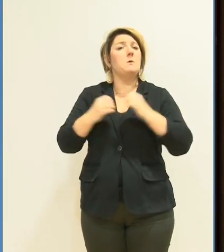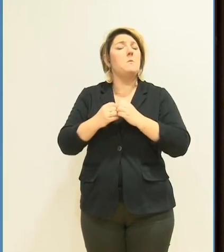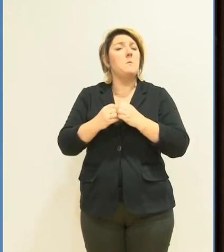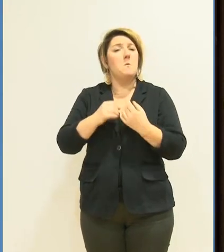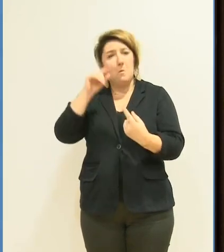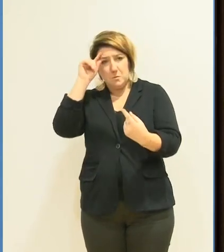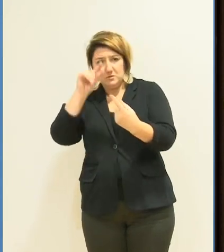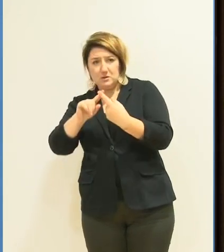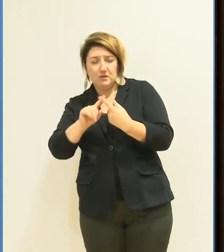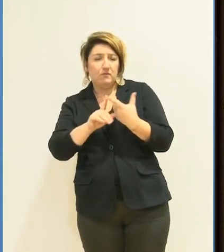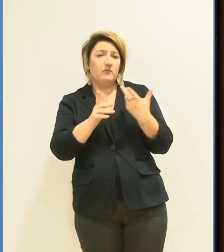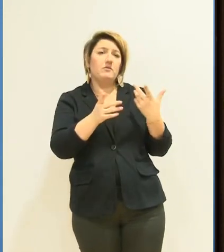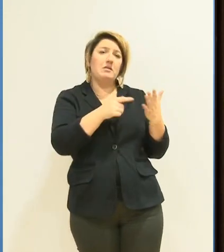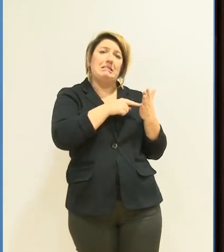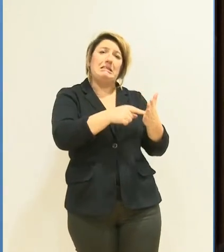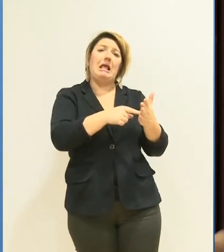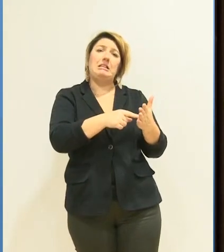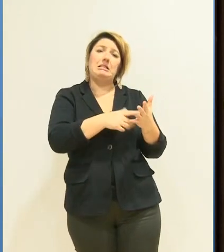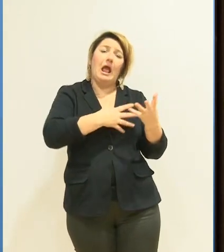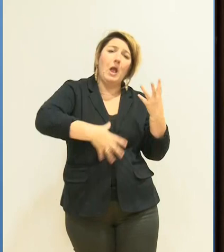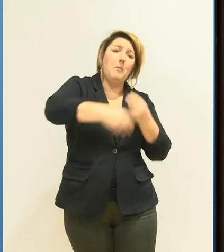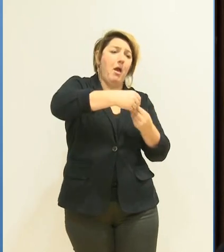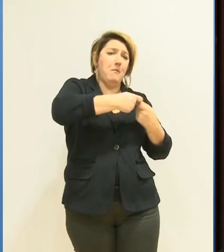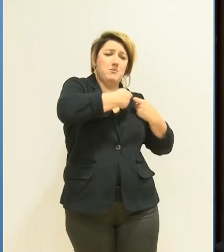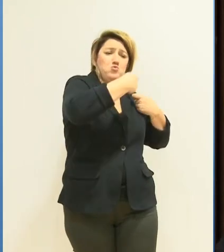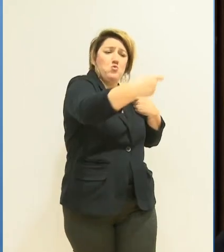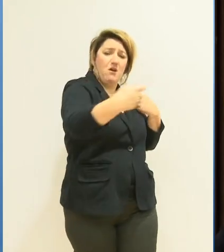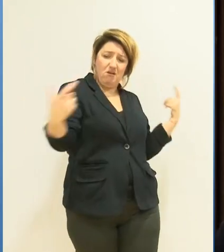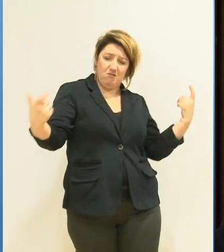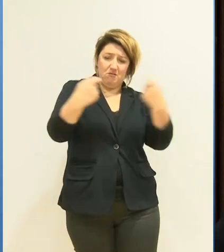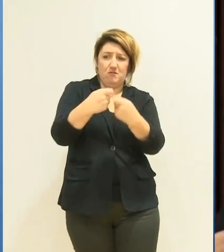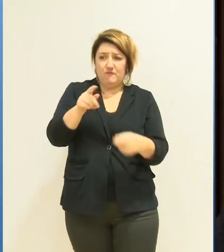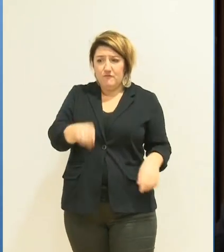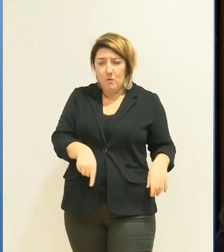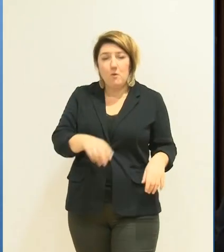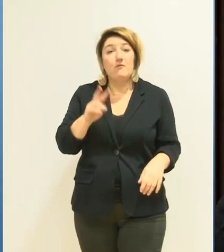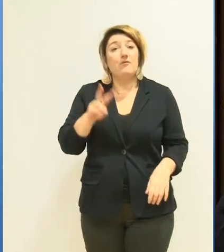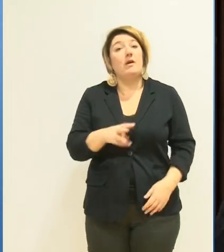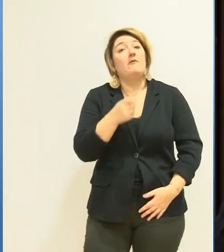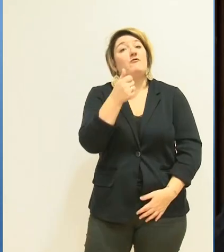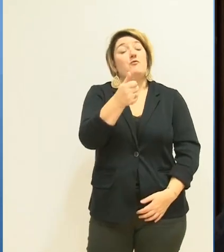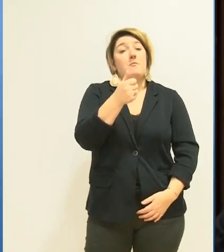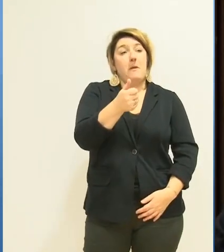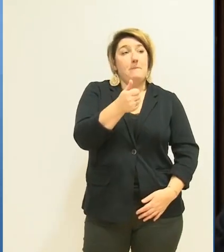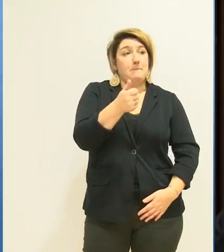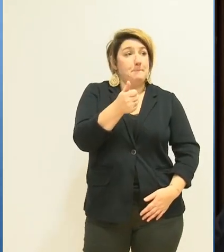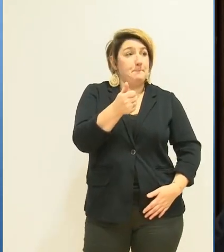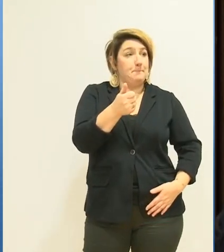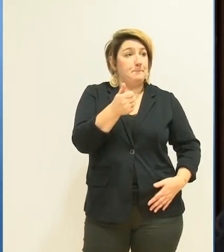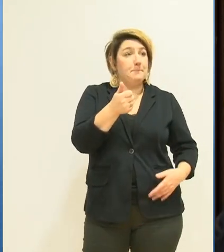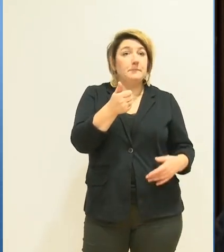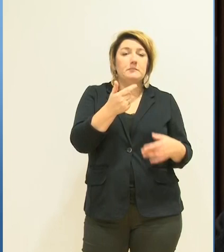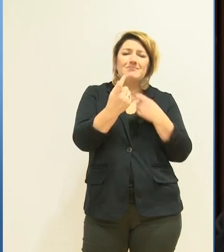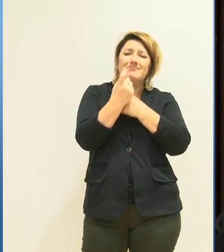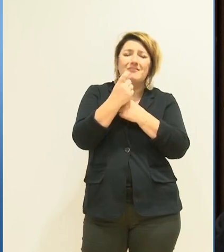avec la durée de la dette récupérables vous faites exactement la même chose sur notre épargne